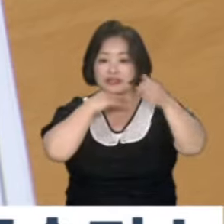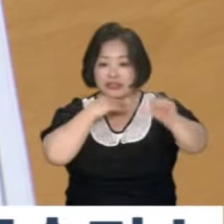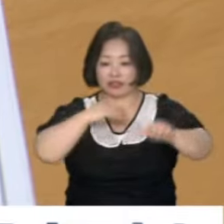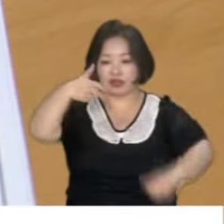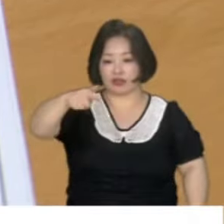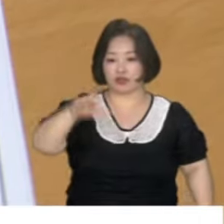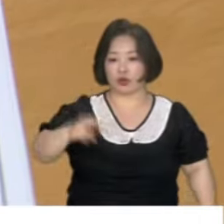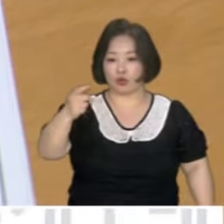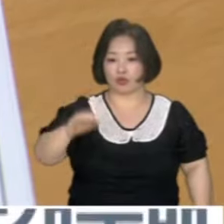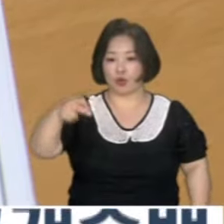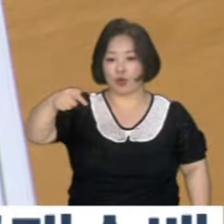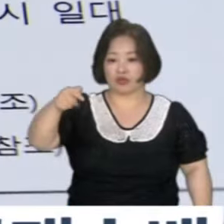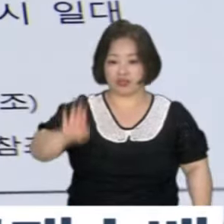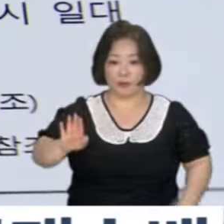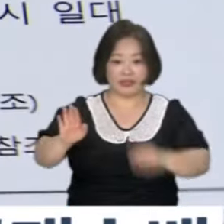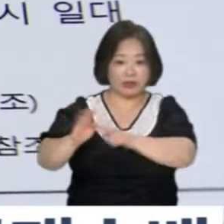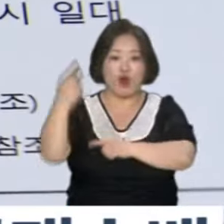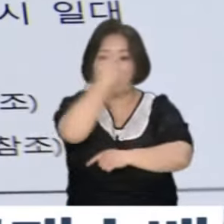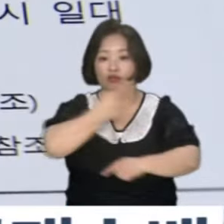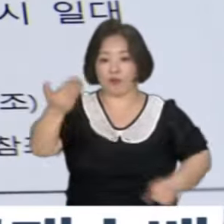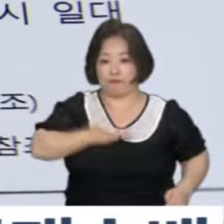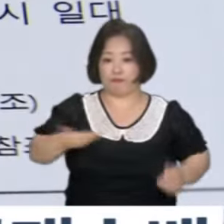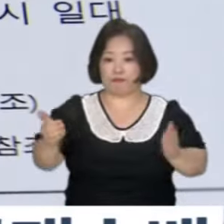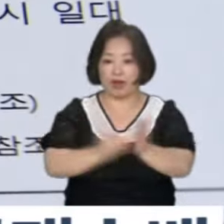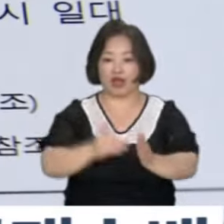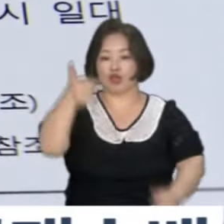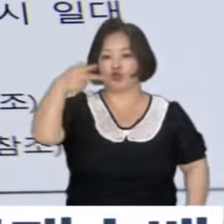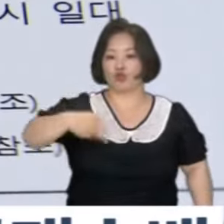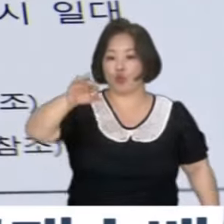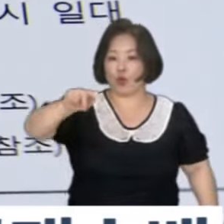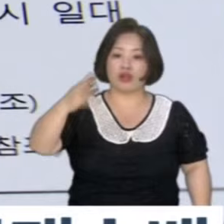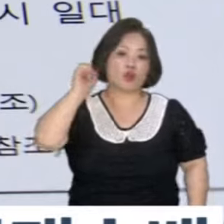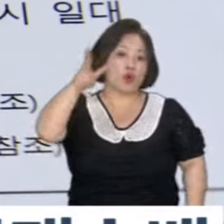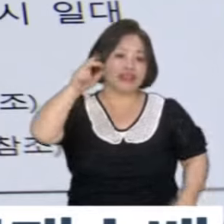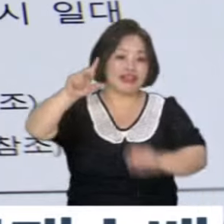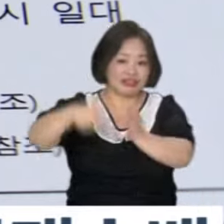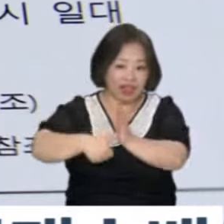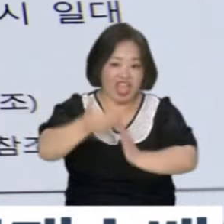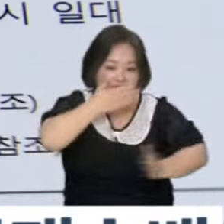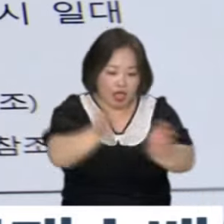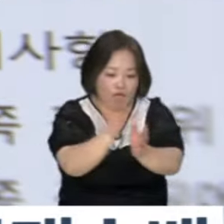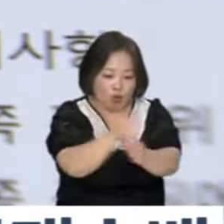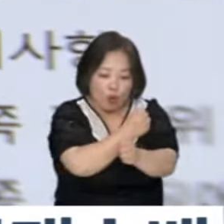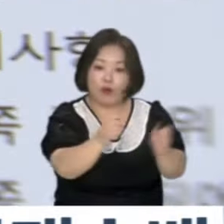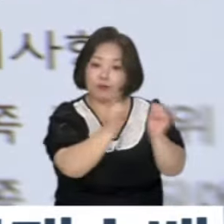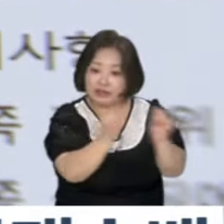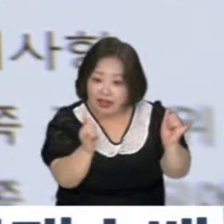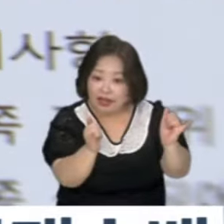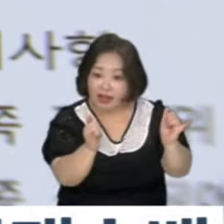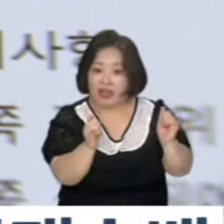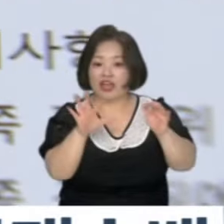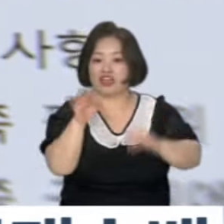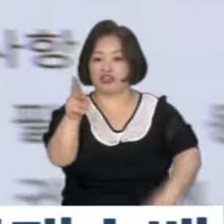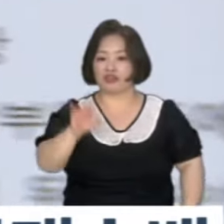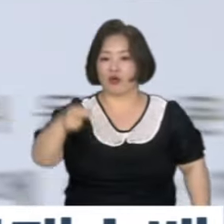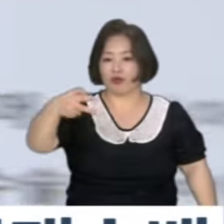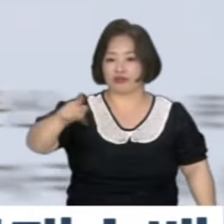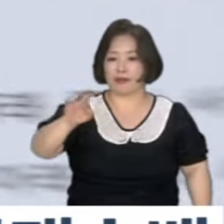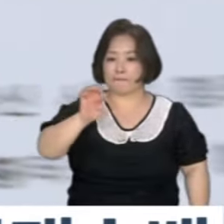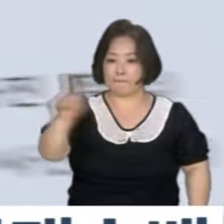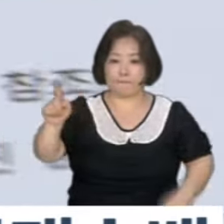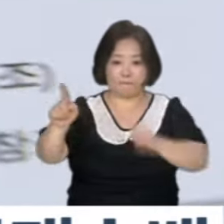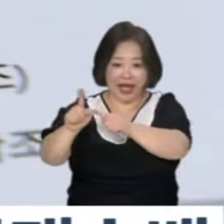정동섭을 공개 수배했습니다. 정동섭은 뉴월드 호텔 살인 사건의 마지막 남은 공범으로 당시 영산파의